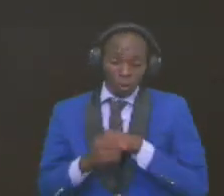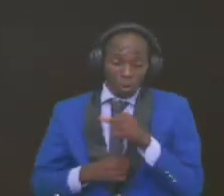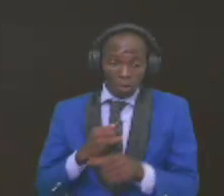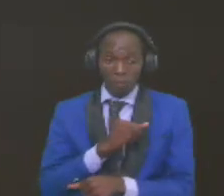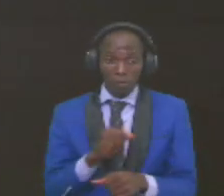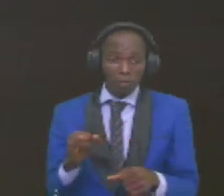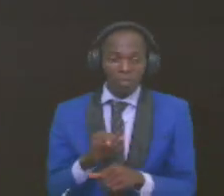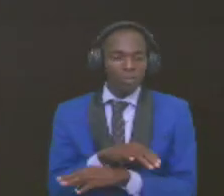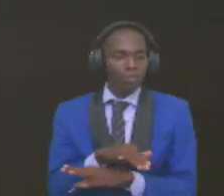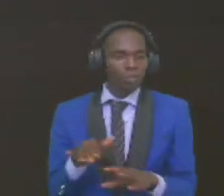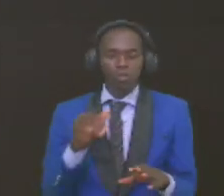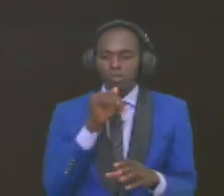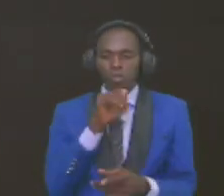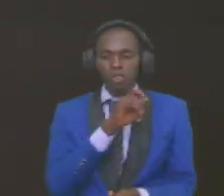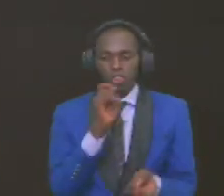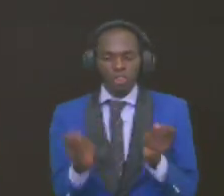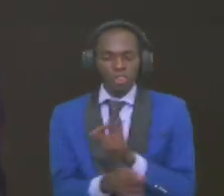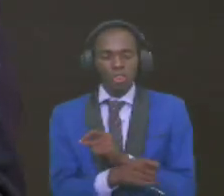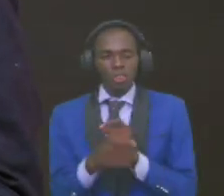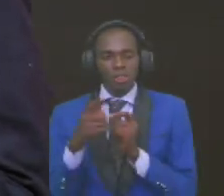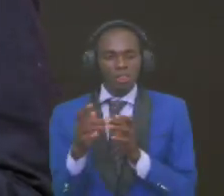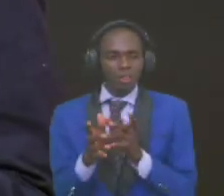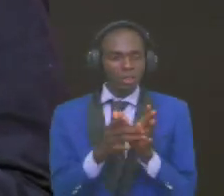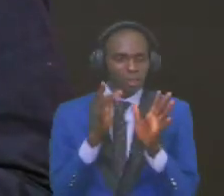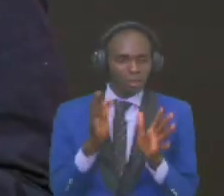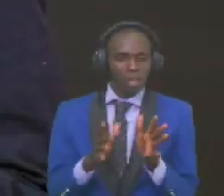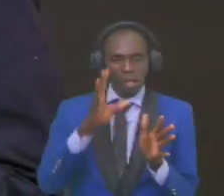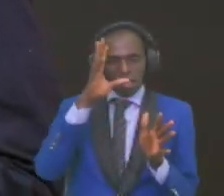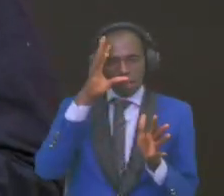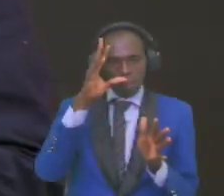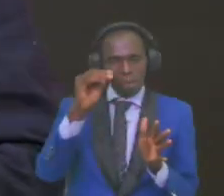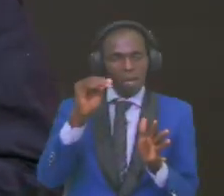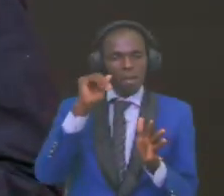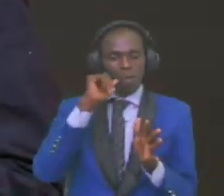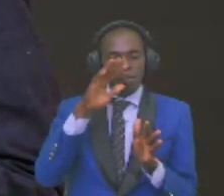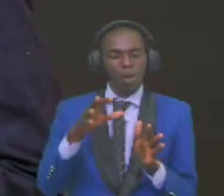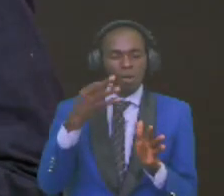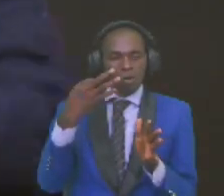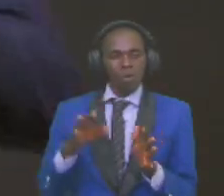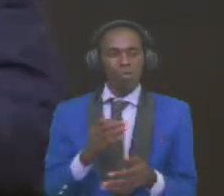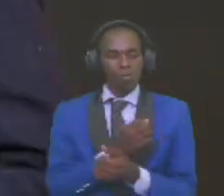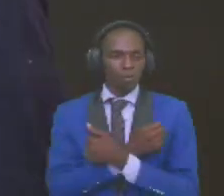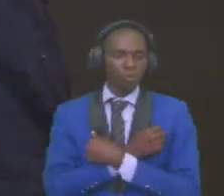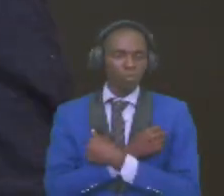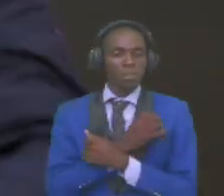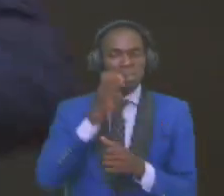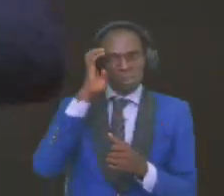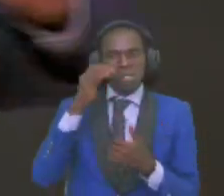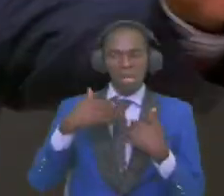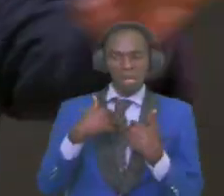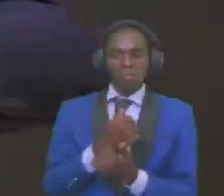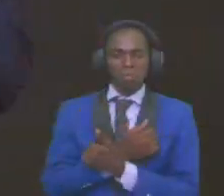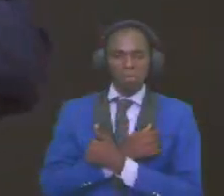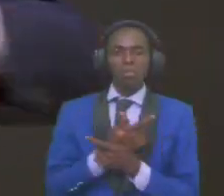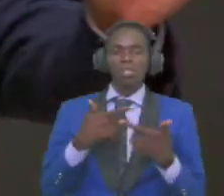alors la souffrance ne cherchez pas le croyant l'homme la femme de charlie t il à la